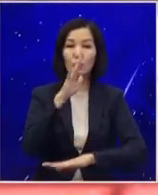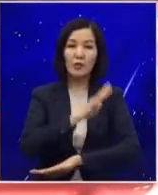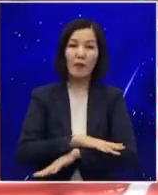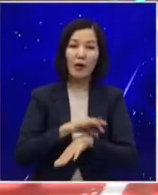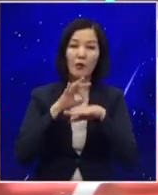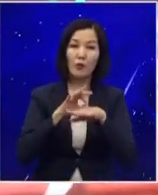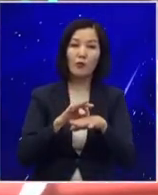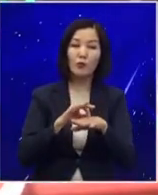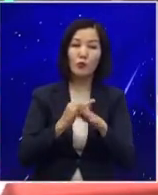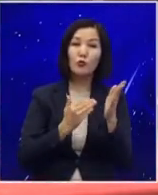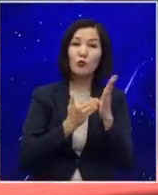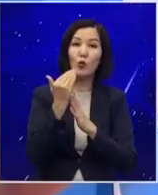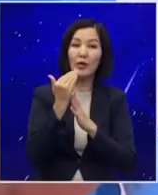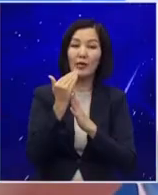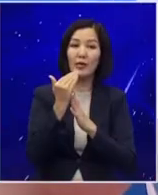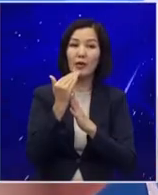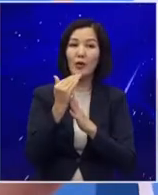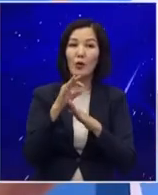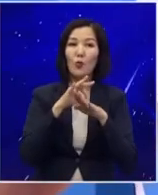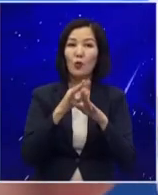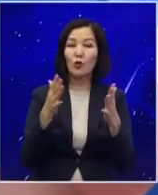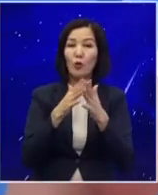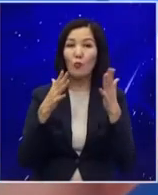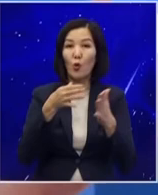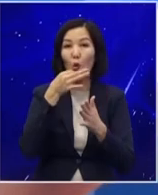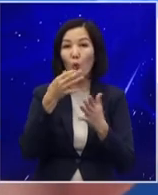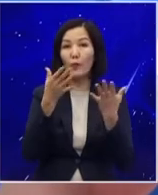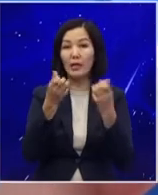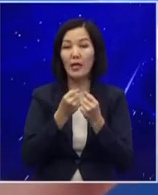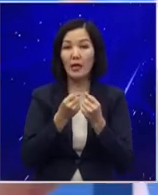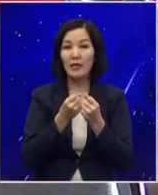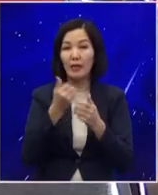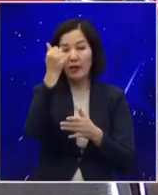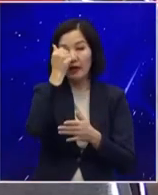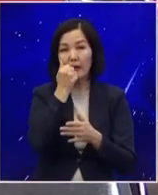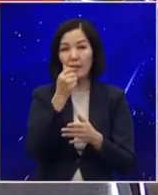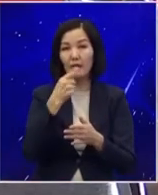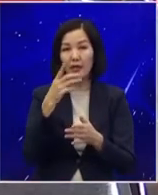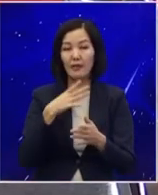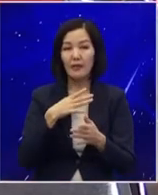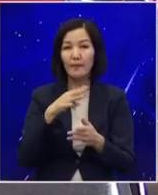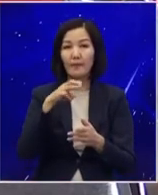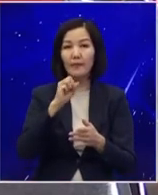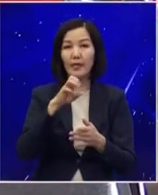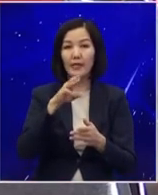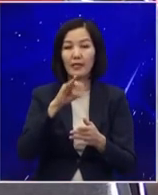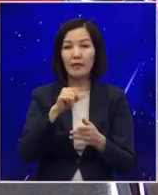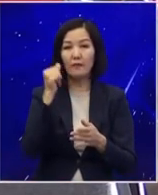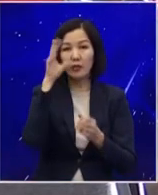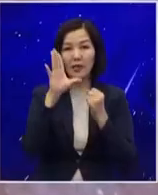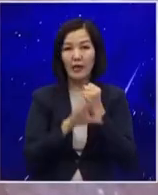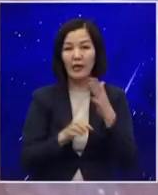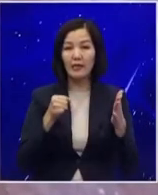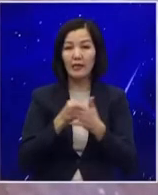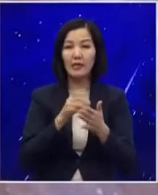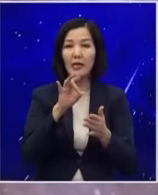жоғары деңгейде ұйымдастырылды. Шараға қатысқандар мол тәжірибе алғандығын айтып, білікті маманға алғыстарын білдірді. Әбдуәли Тастанов жыл аяғына дейін